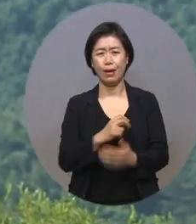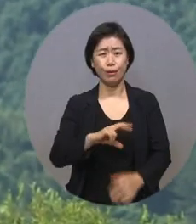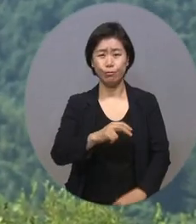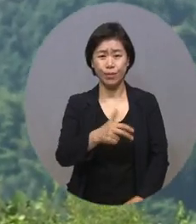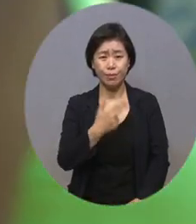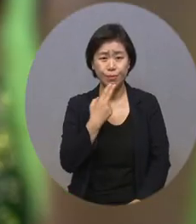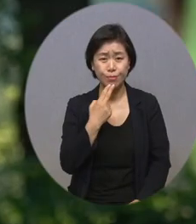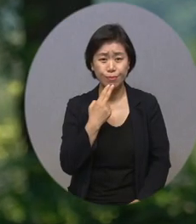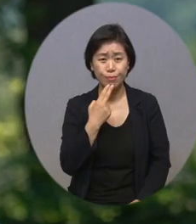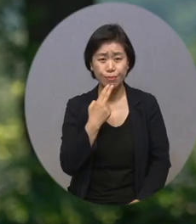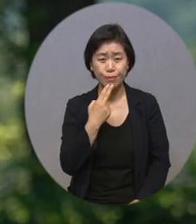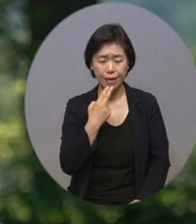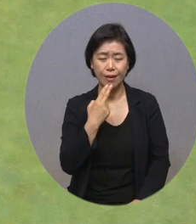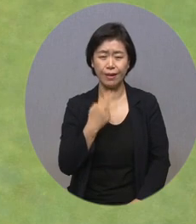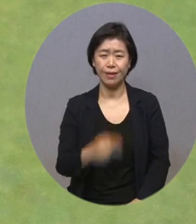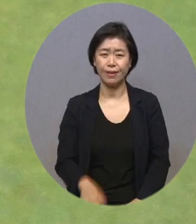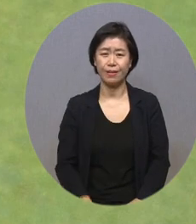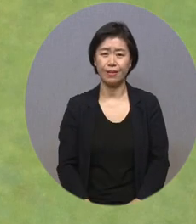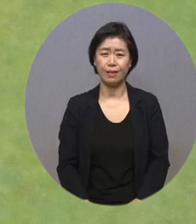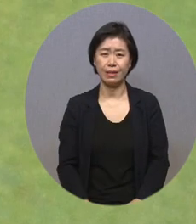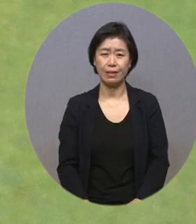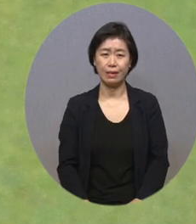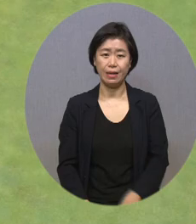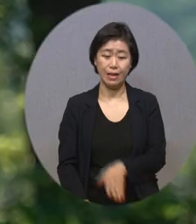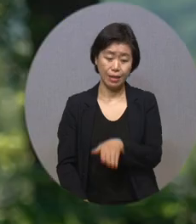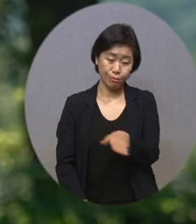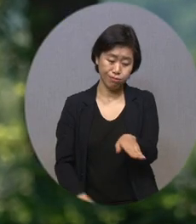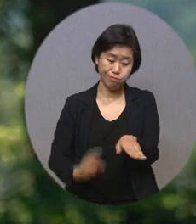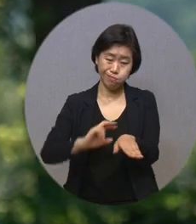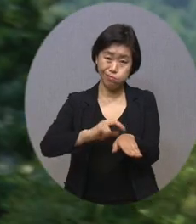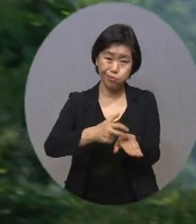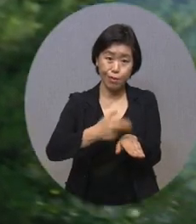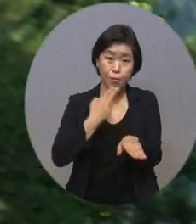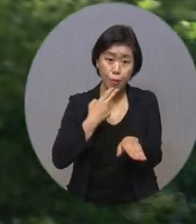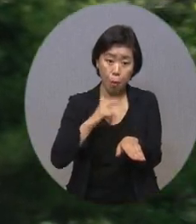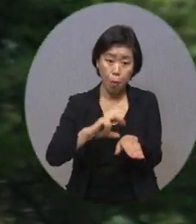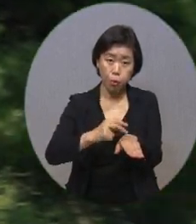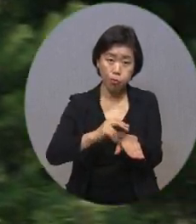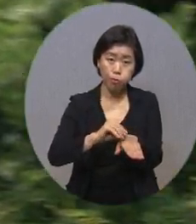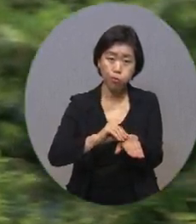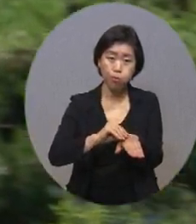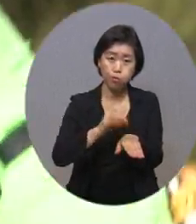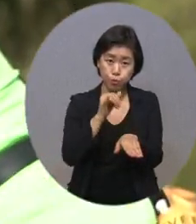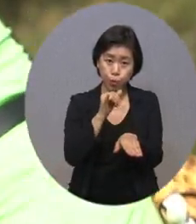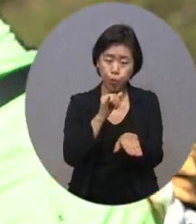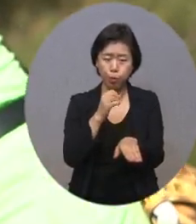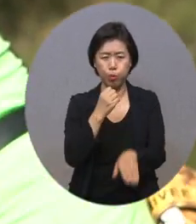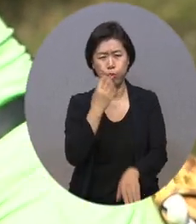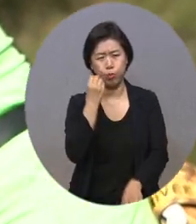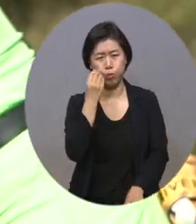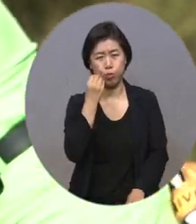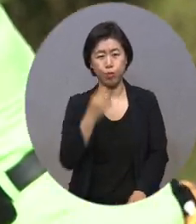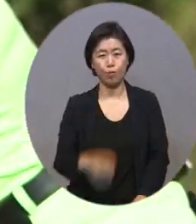짧다. 아, 진짜 안 구른다. 와, 내리막인데 진짜 안 구른다. 진짜 안 구른다. 와.